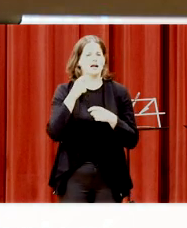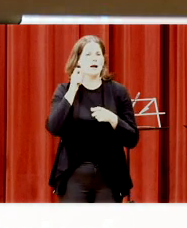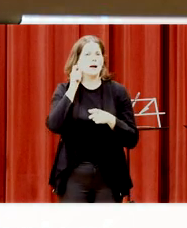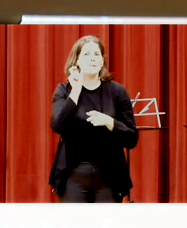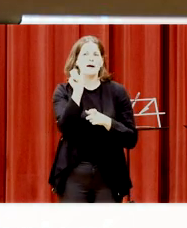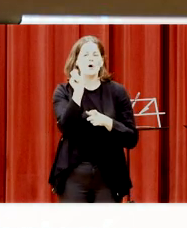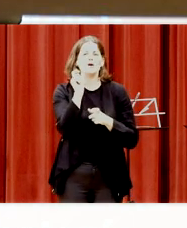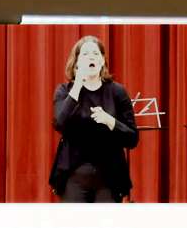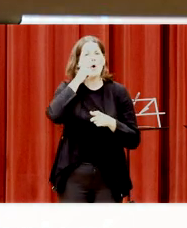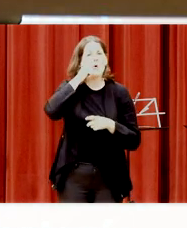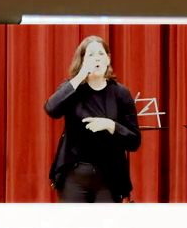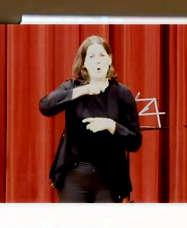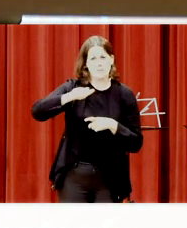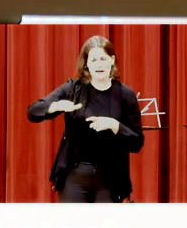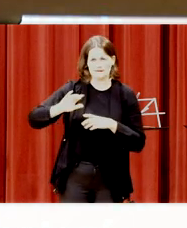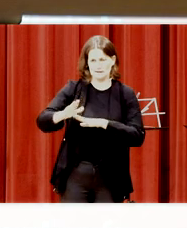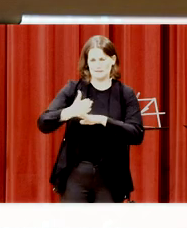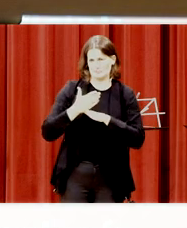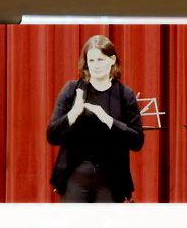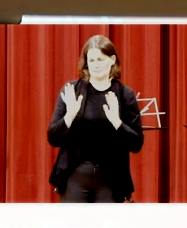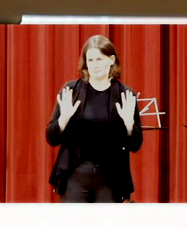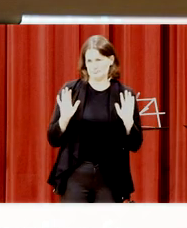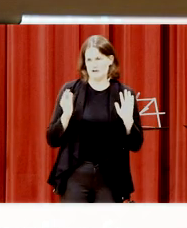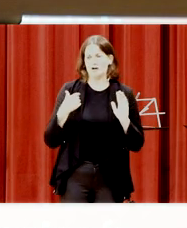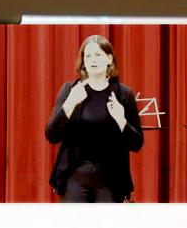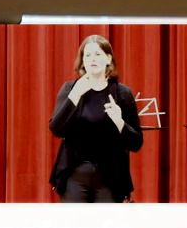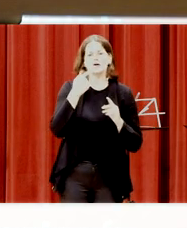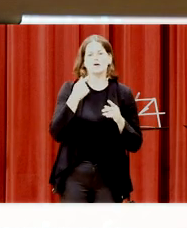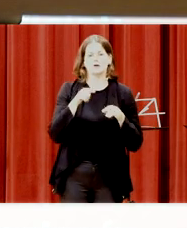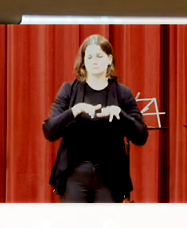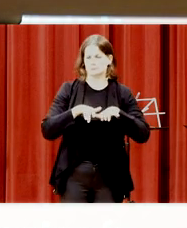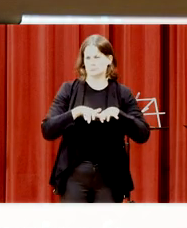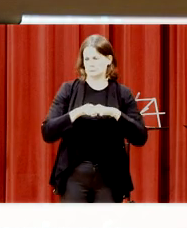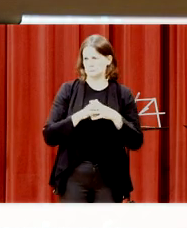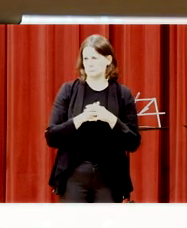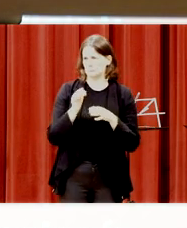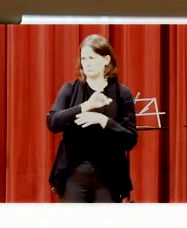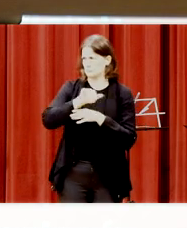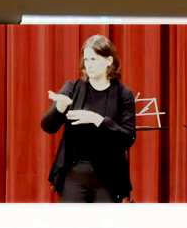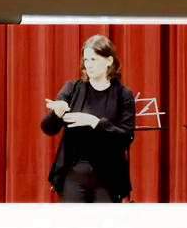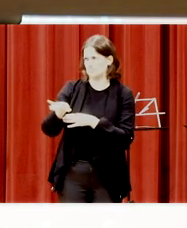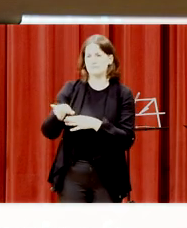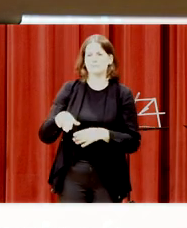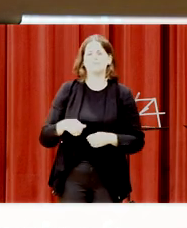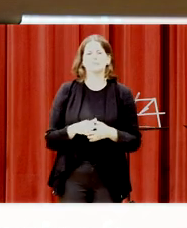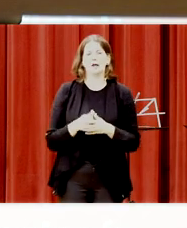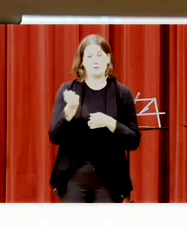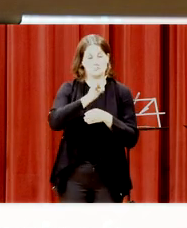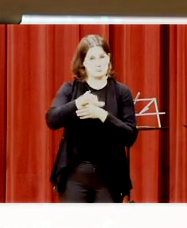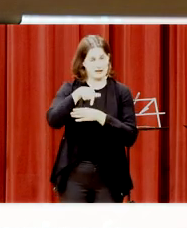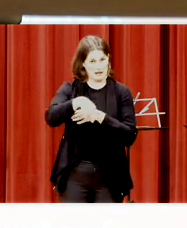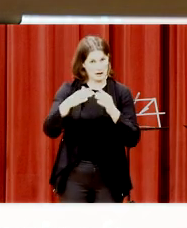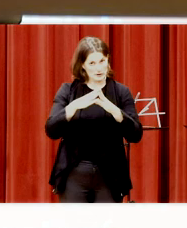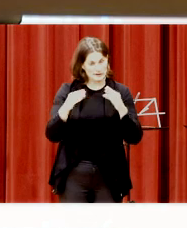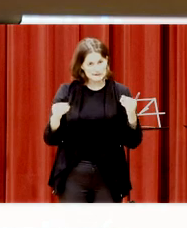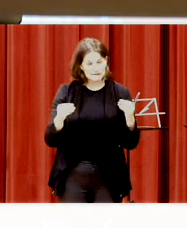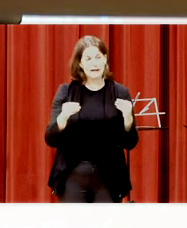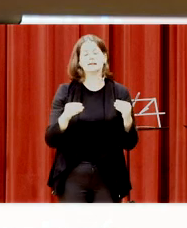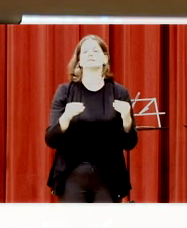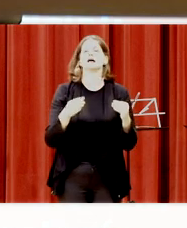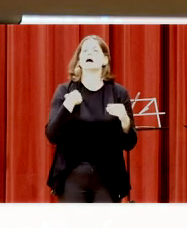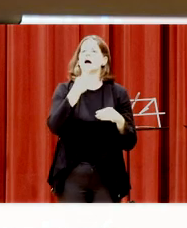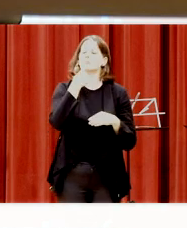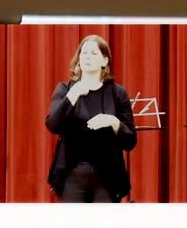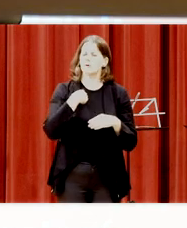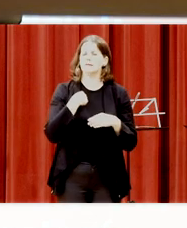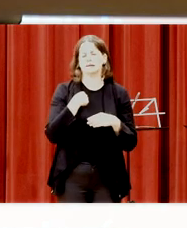a la universitat i em van dir, mira, és que el servei lingüístic considera que els humans no